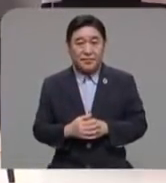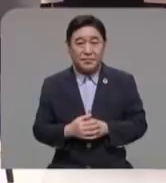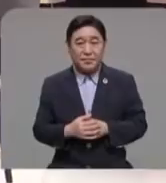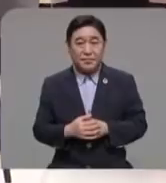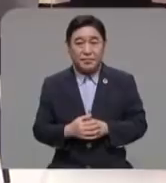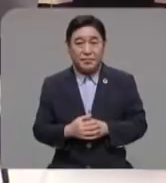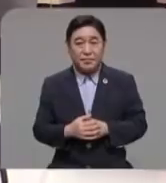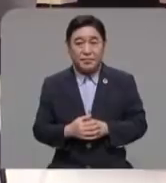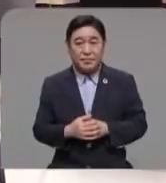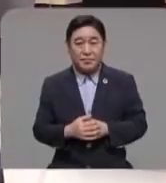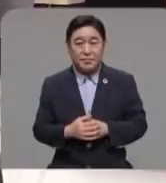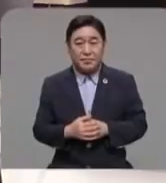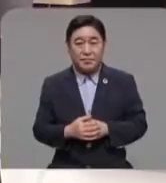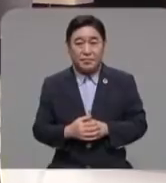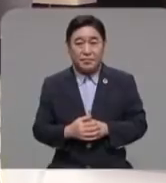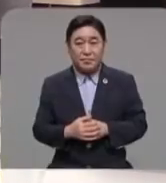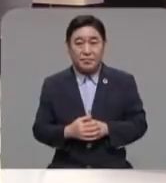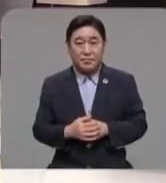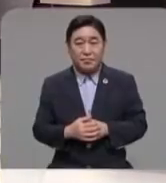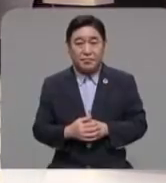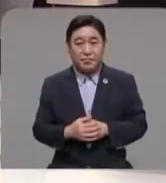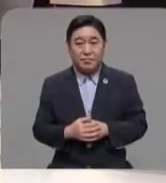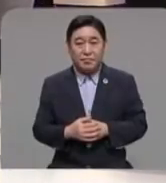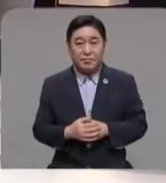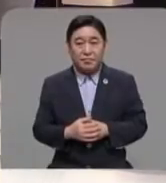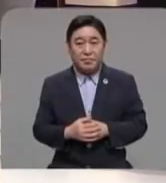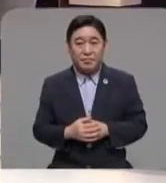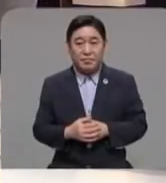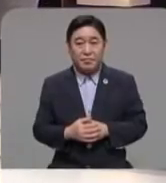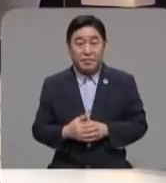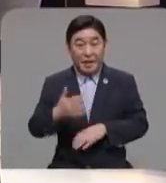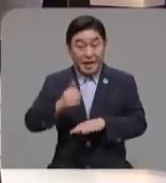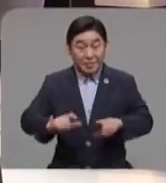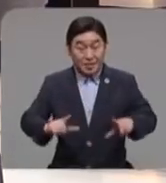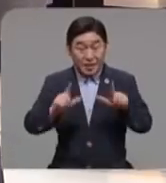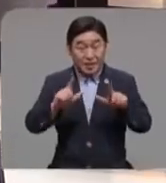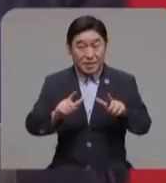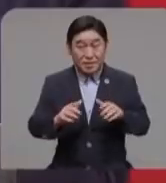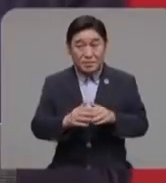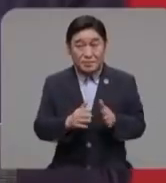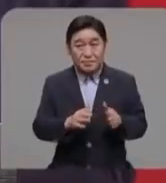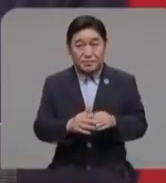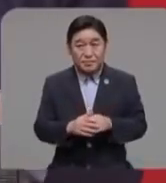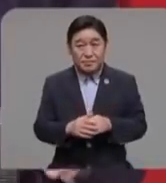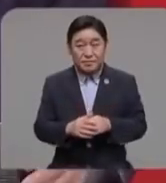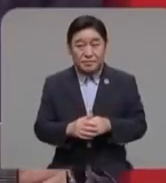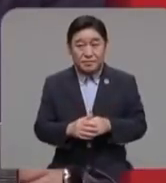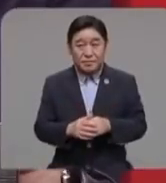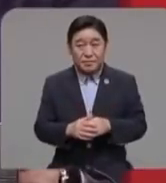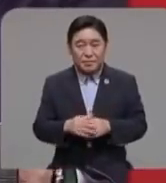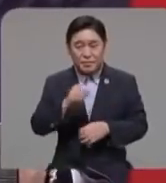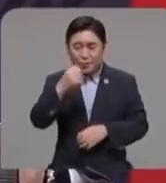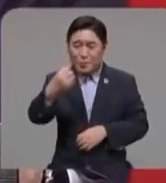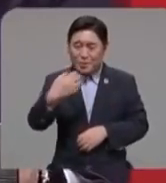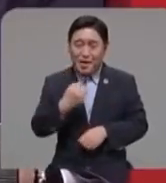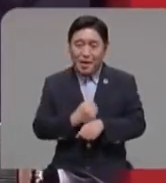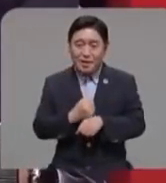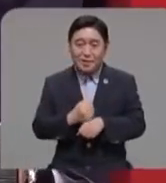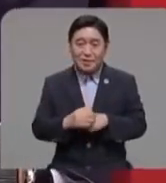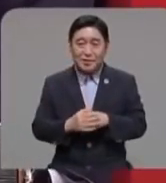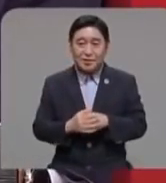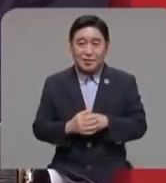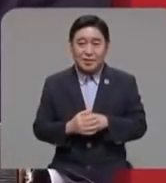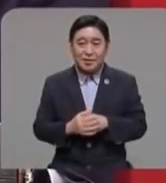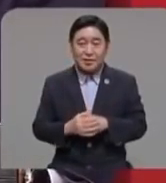자, 그런 이야기를 뭐, 하는 겁니다. 저 수준을 좀 높여서 하시죠. 마지막 날인데. 그런 말 하지 마시고 네. 좋은 말로 합시다. 네.